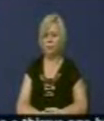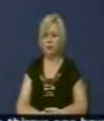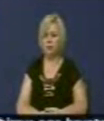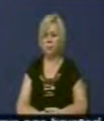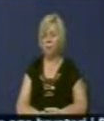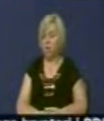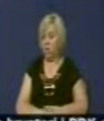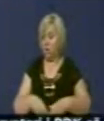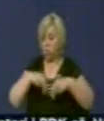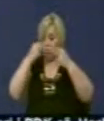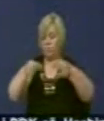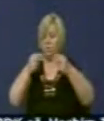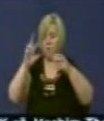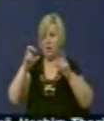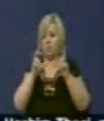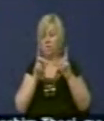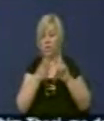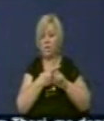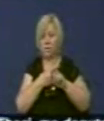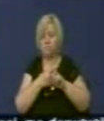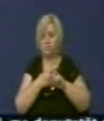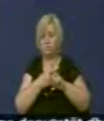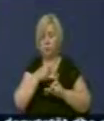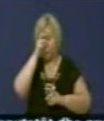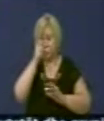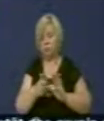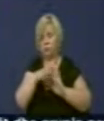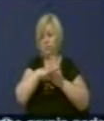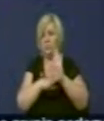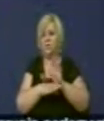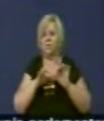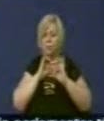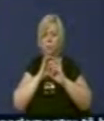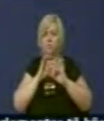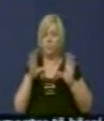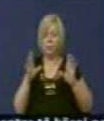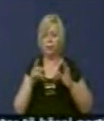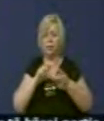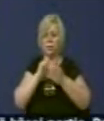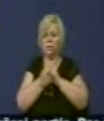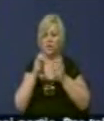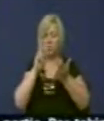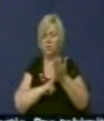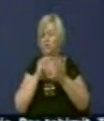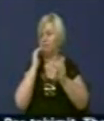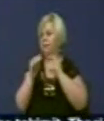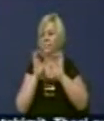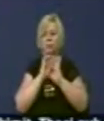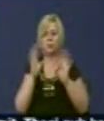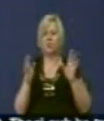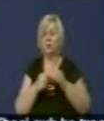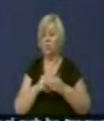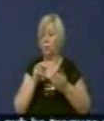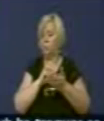na menaxhojnë neve si krizë që qenë kemi, por ata janë menaxhues të krizës, andaj ne jemi vatër e krizës. Për të na sunduar